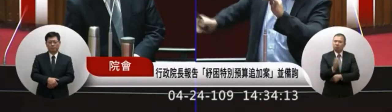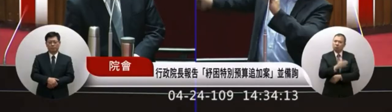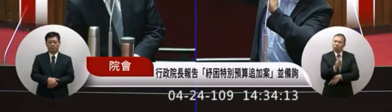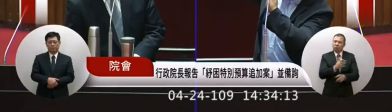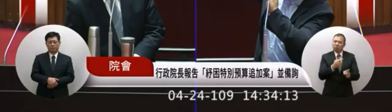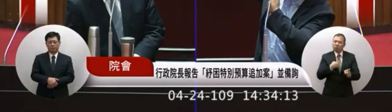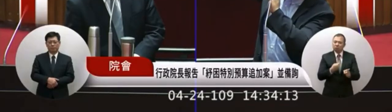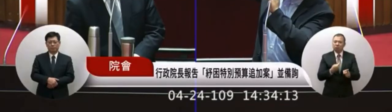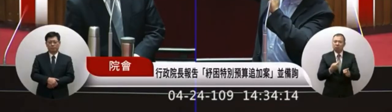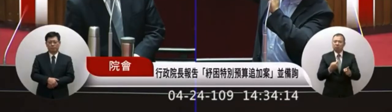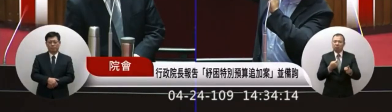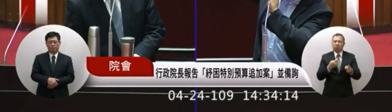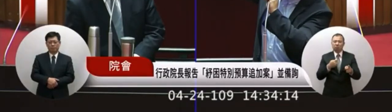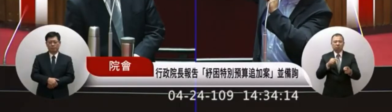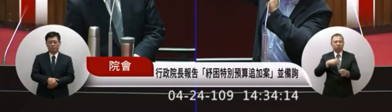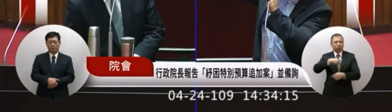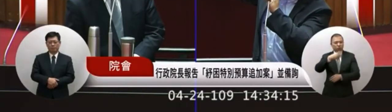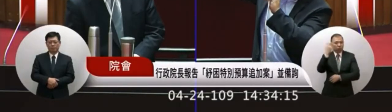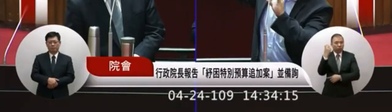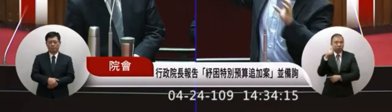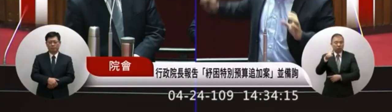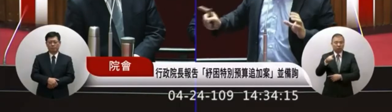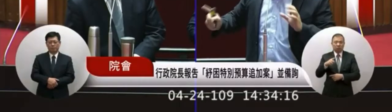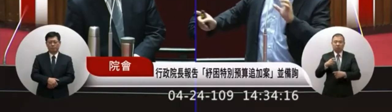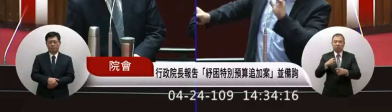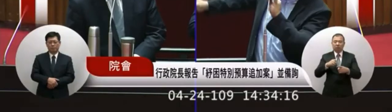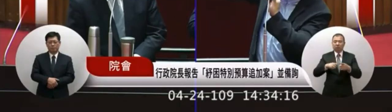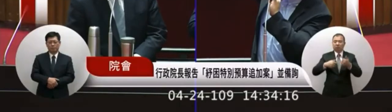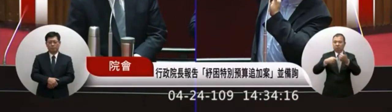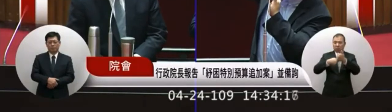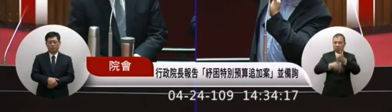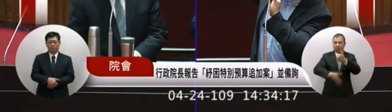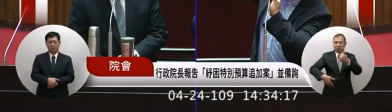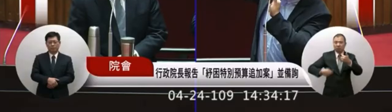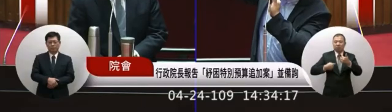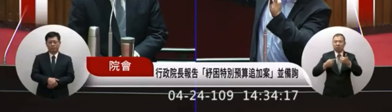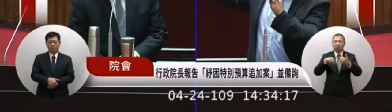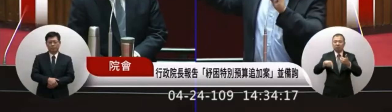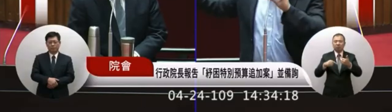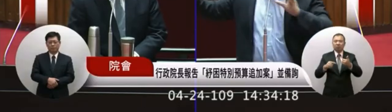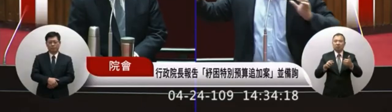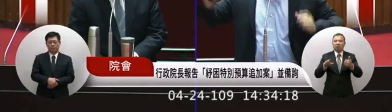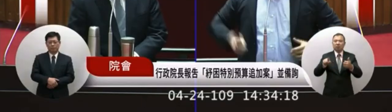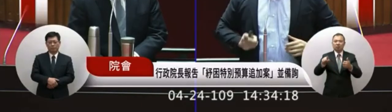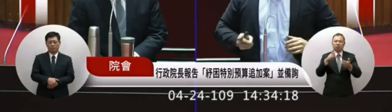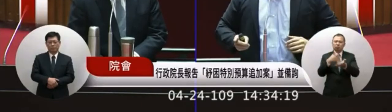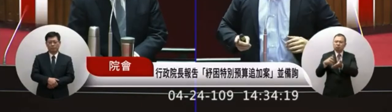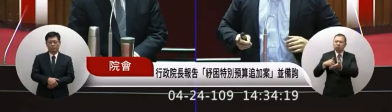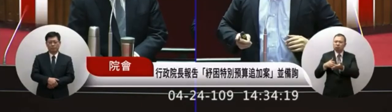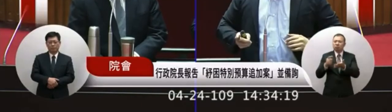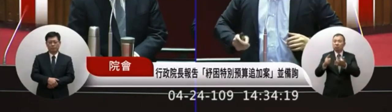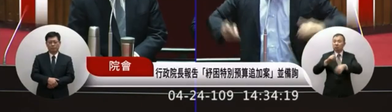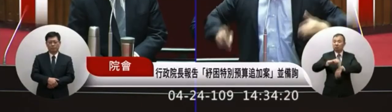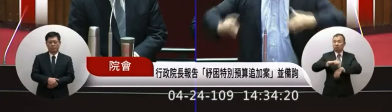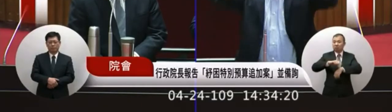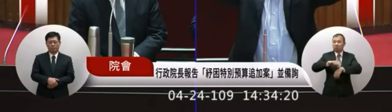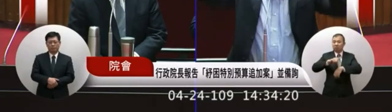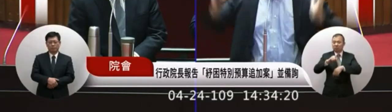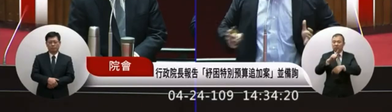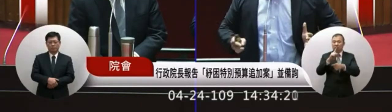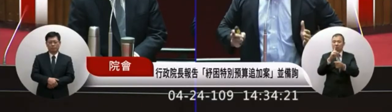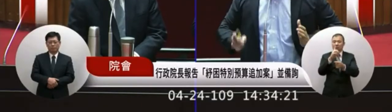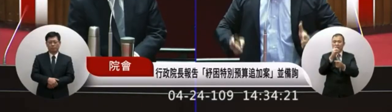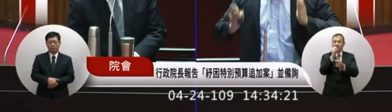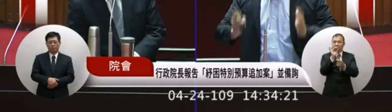写了，伊线系统上线运作的时间是2010年的9月份，啊，咱这